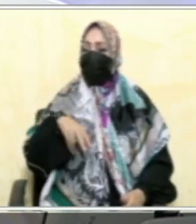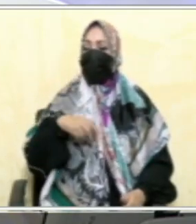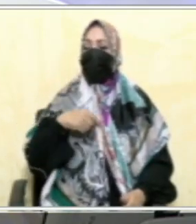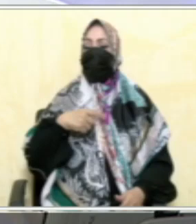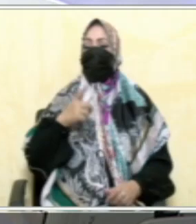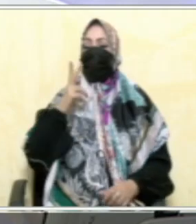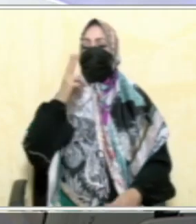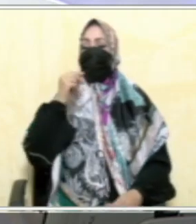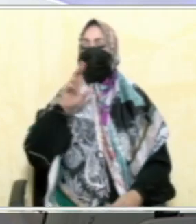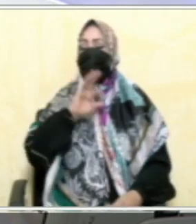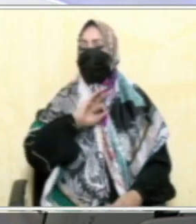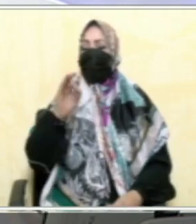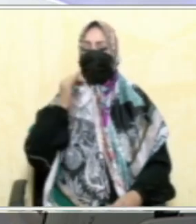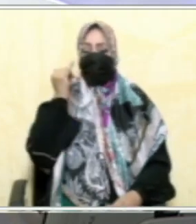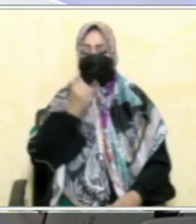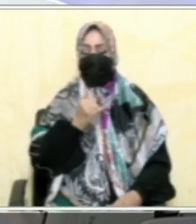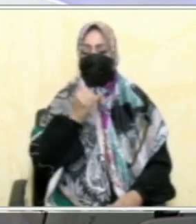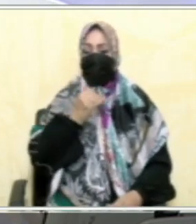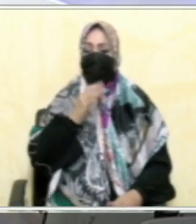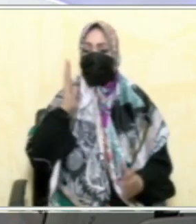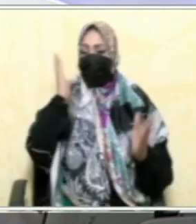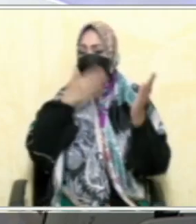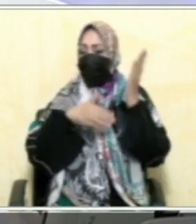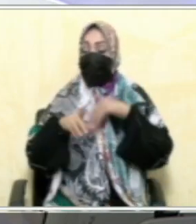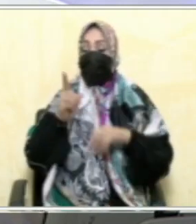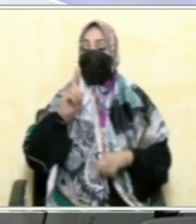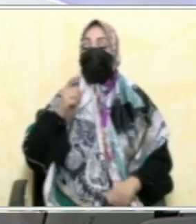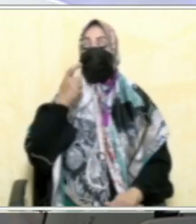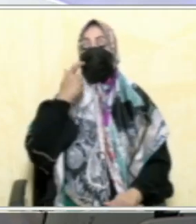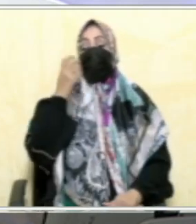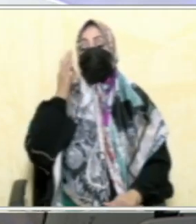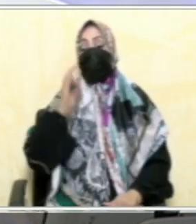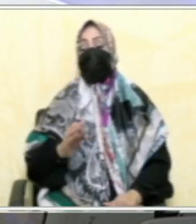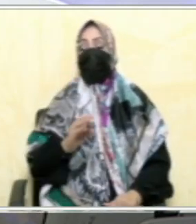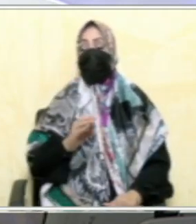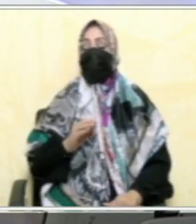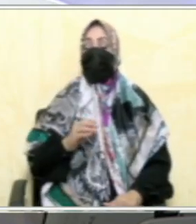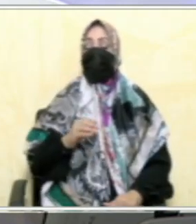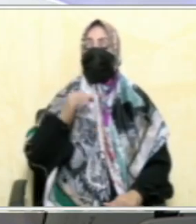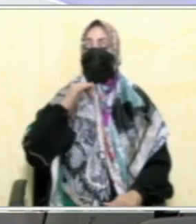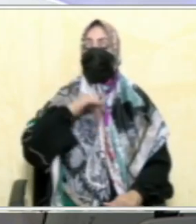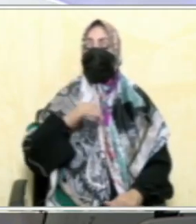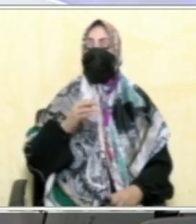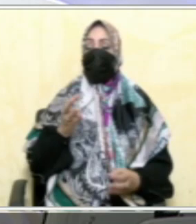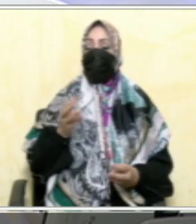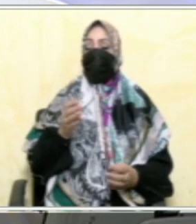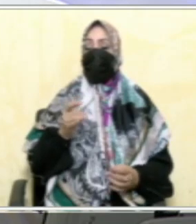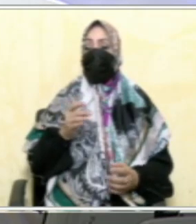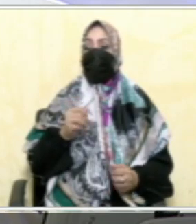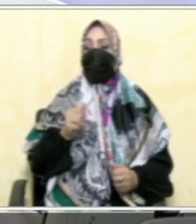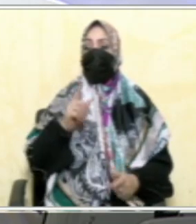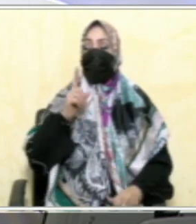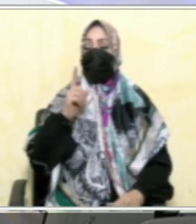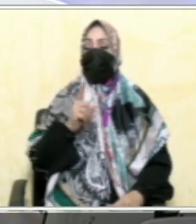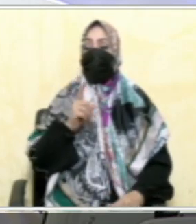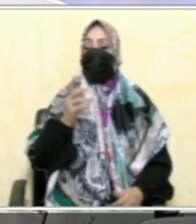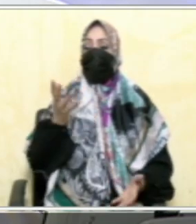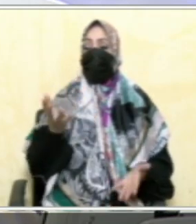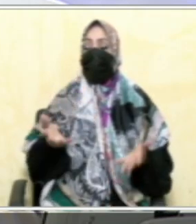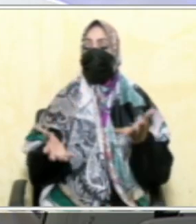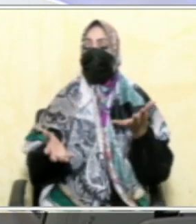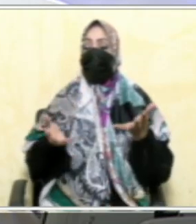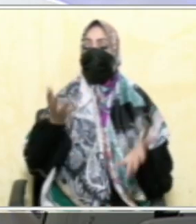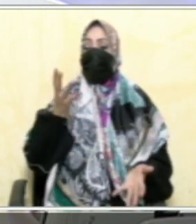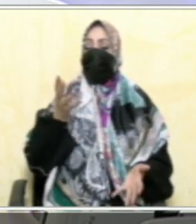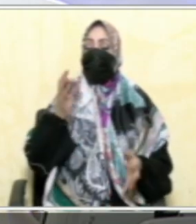الله، يعني العدالة أمر جعل هو الشرط الأول في المدرس. المدرس مطلوب فيه